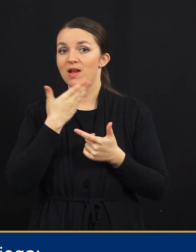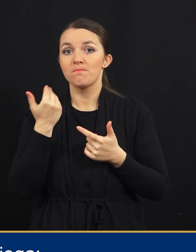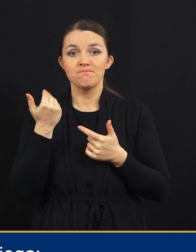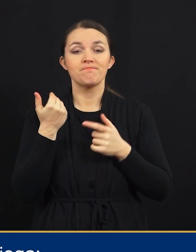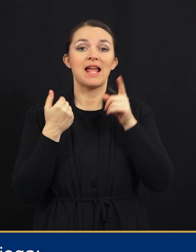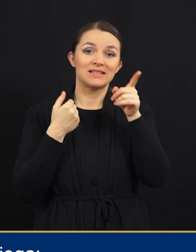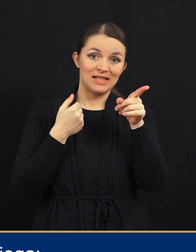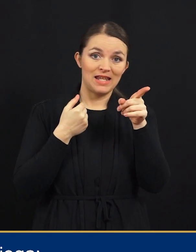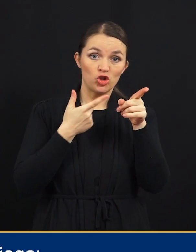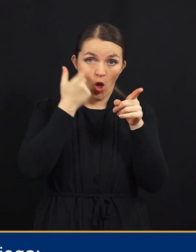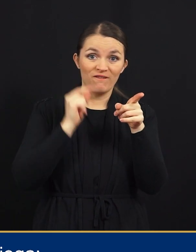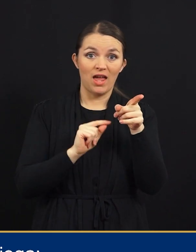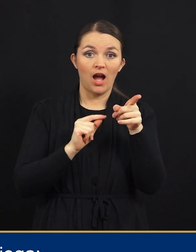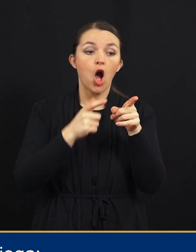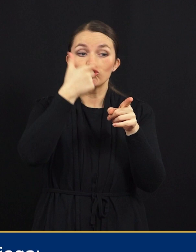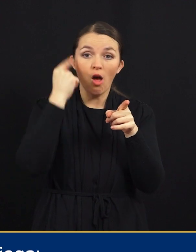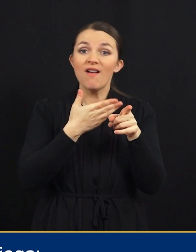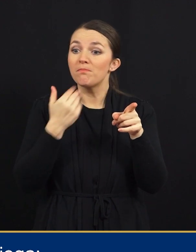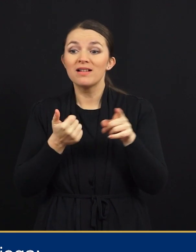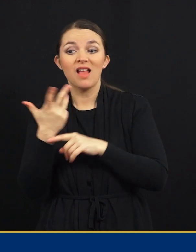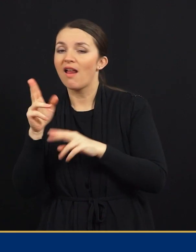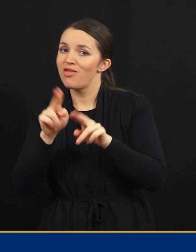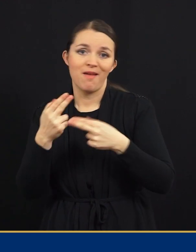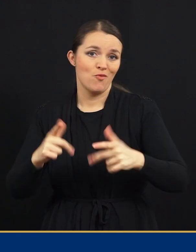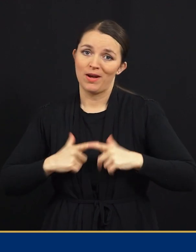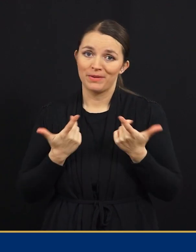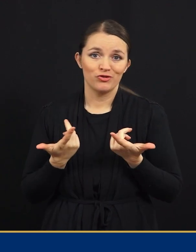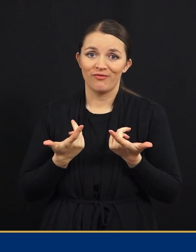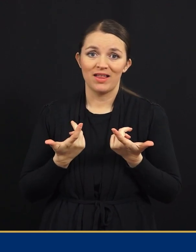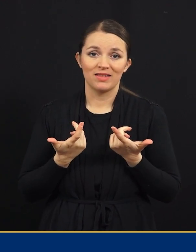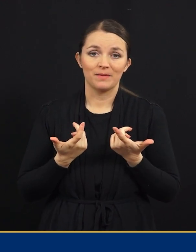njega, on brez narave ne.